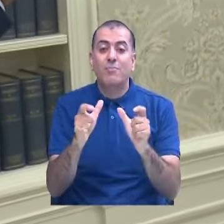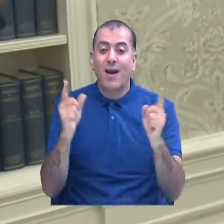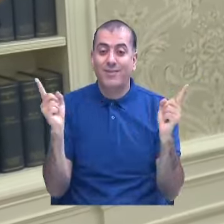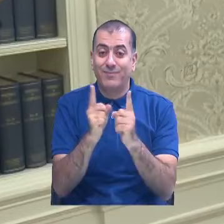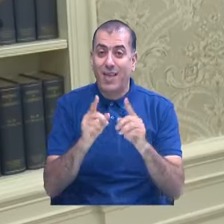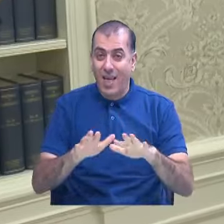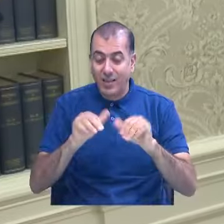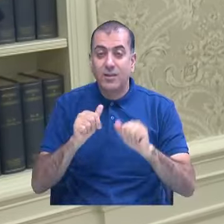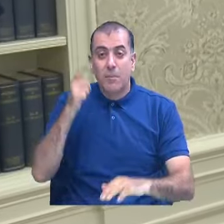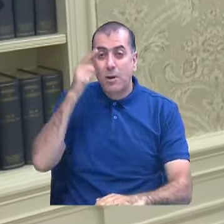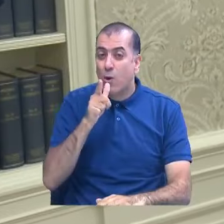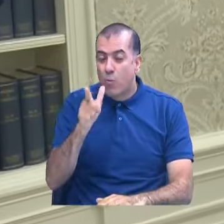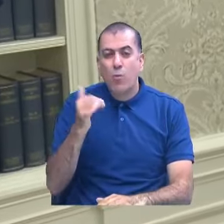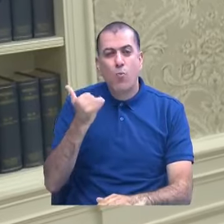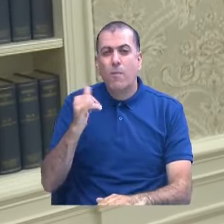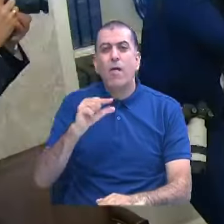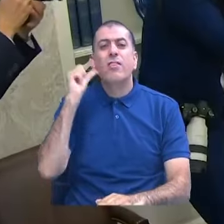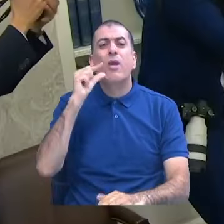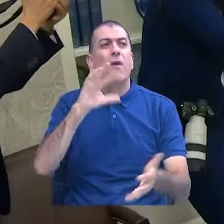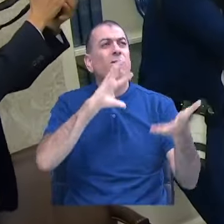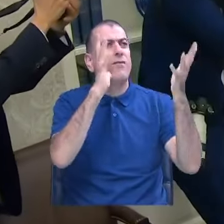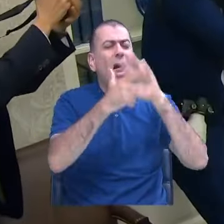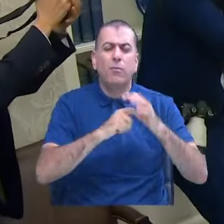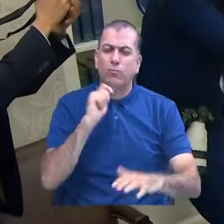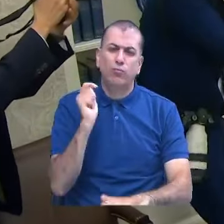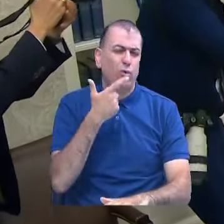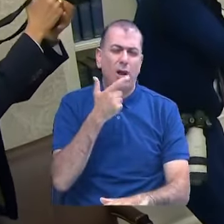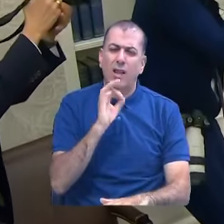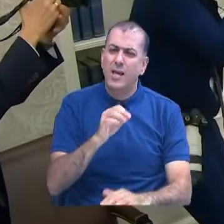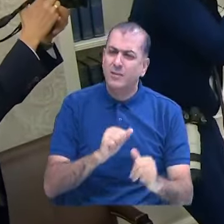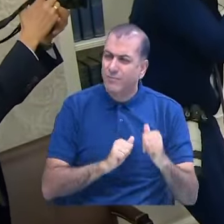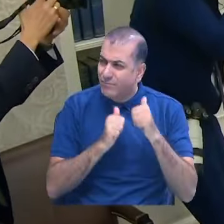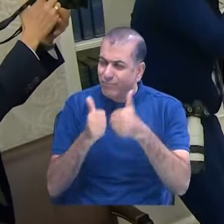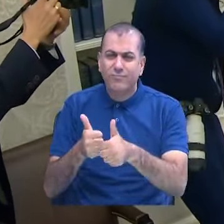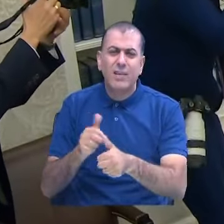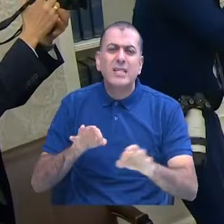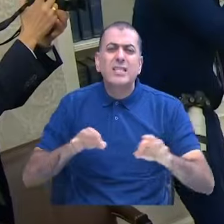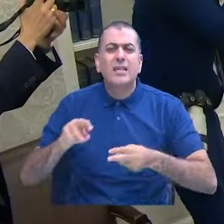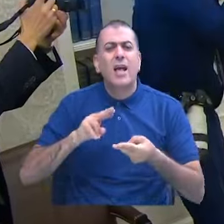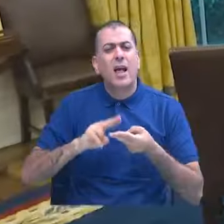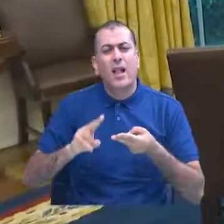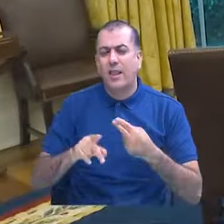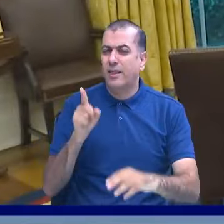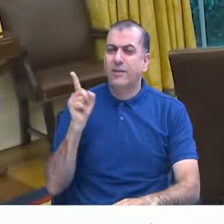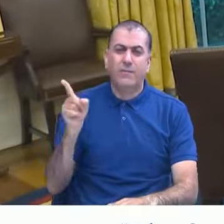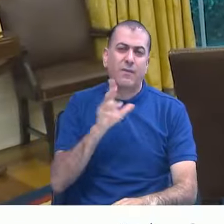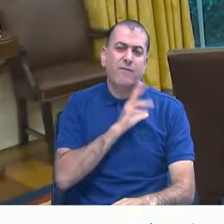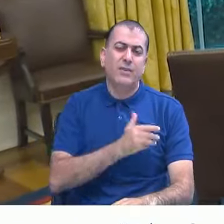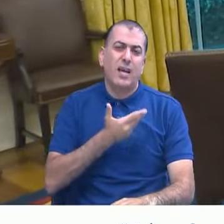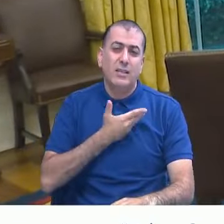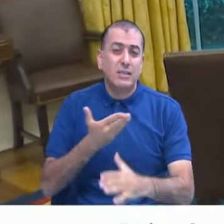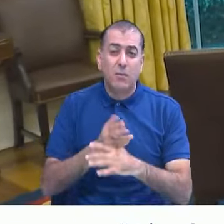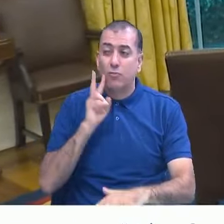المجتمع الدولي التحرك فورا لمنع حدوث كارثه جديده في غزه جراء الهجوم الاسرائيلي على